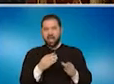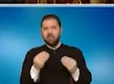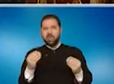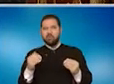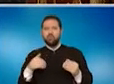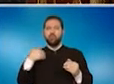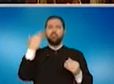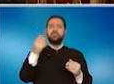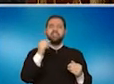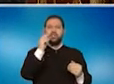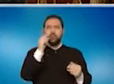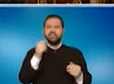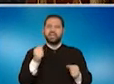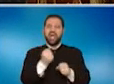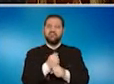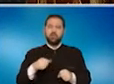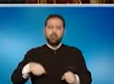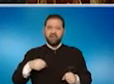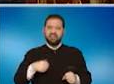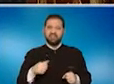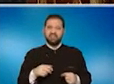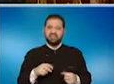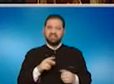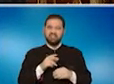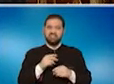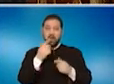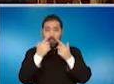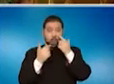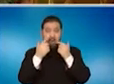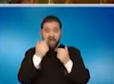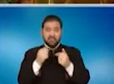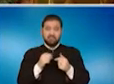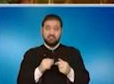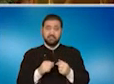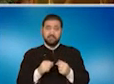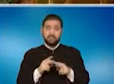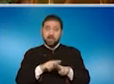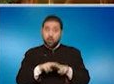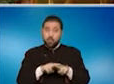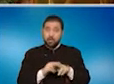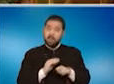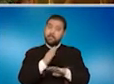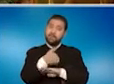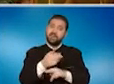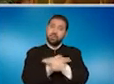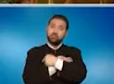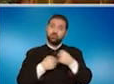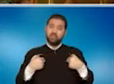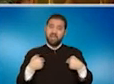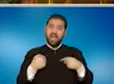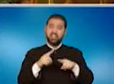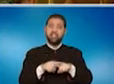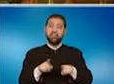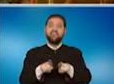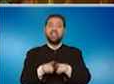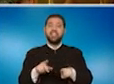omenesc, l-au făcut pe tânăr să se umilească. Să se umilească cum? Prin judecată. Ce fel